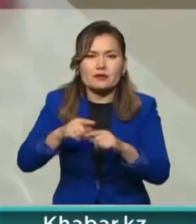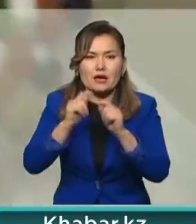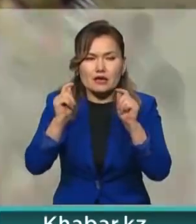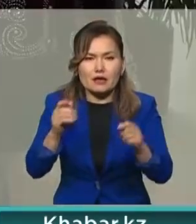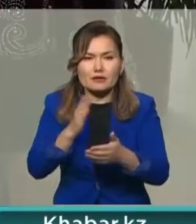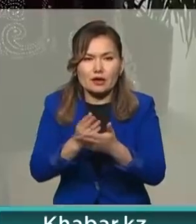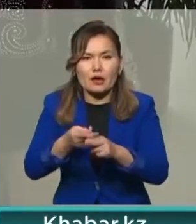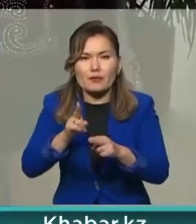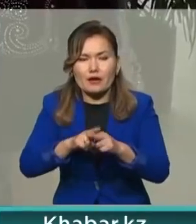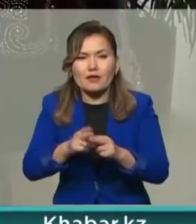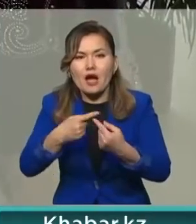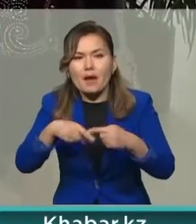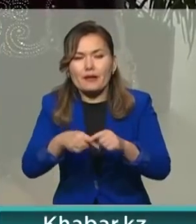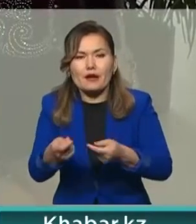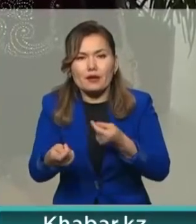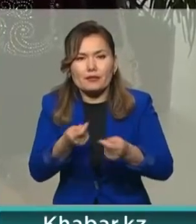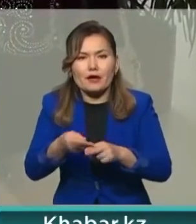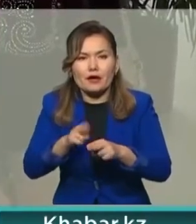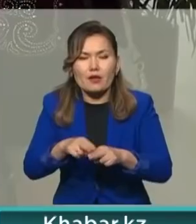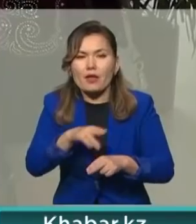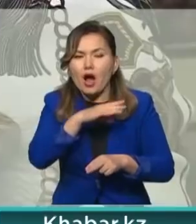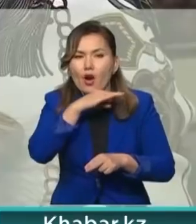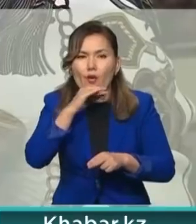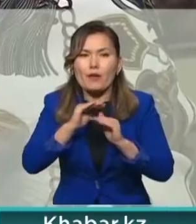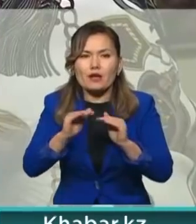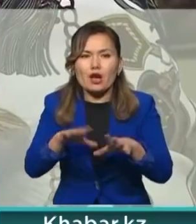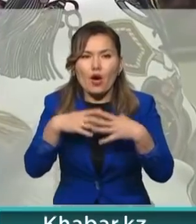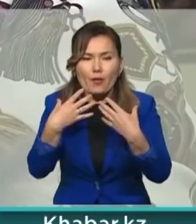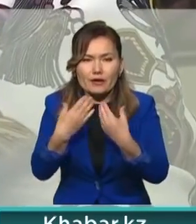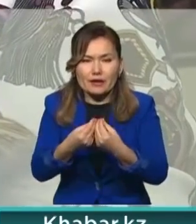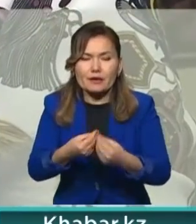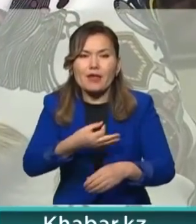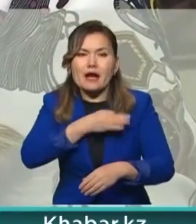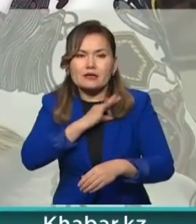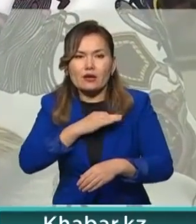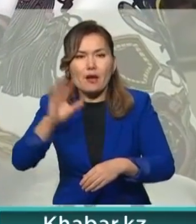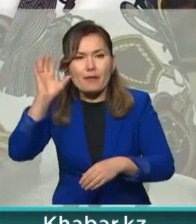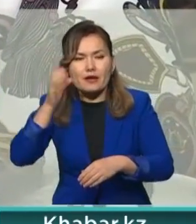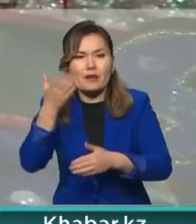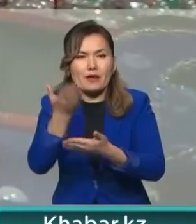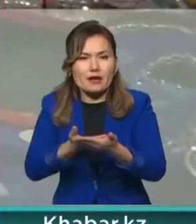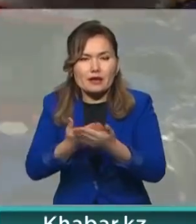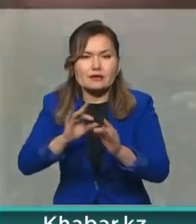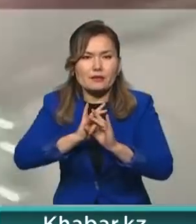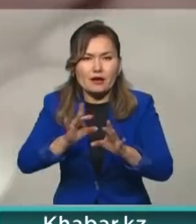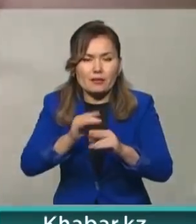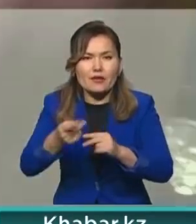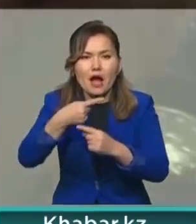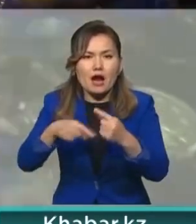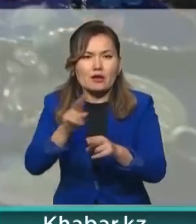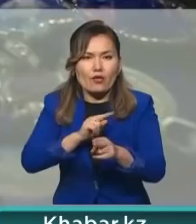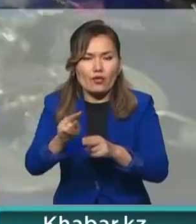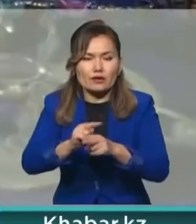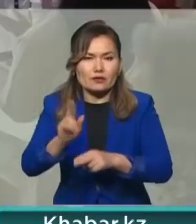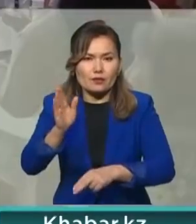бар. Тоғырым қоғамдық бірлестігінің диалог алаңында көп балалы отбасыларға заңгерлер мен психологтар кеңес беріп, кәсіпкерлікке